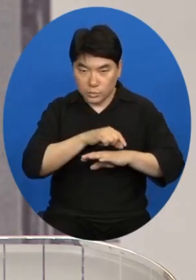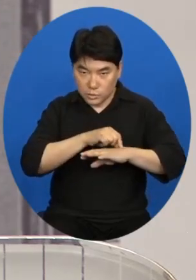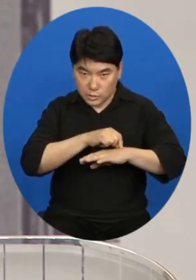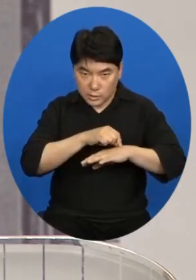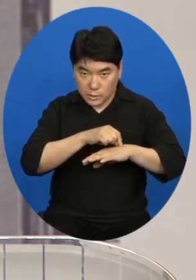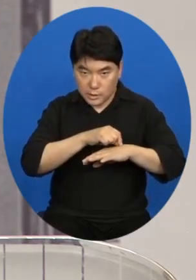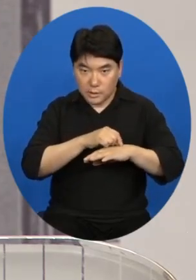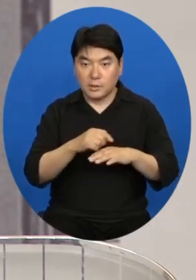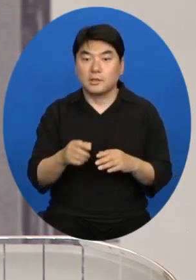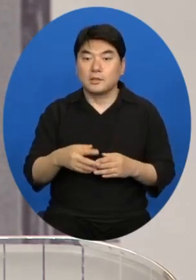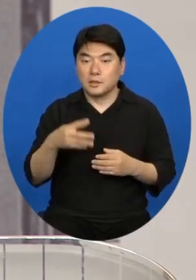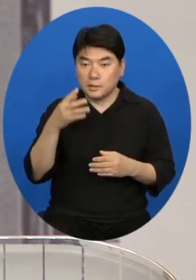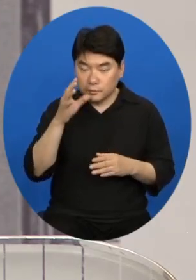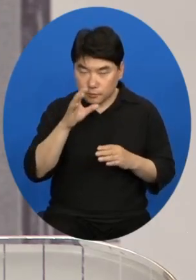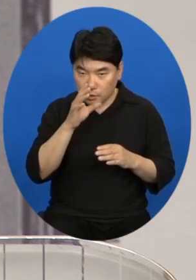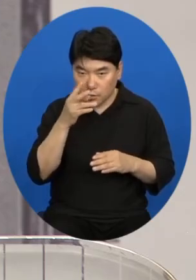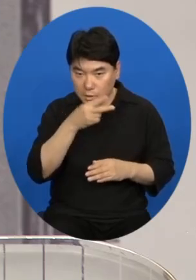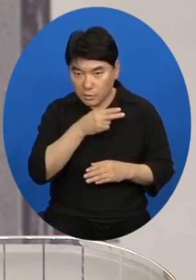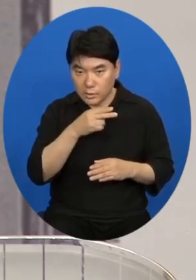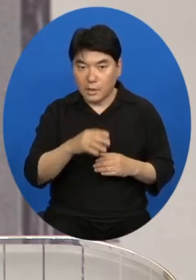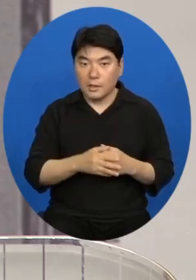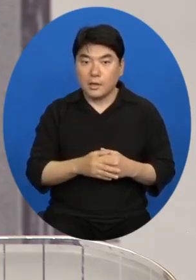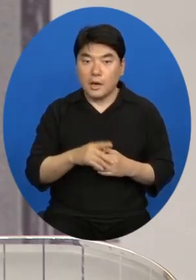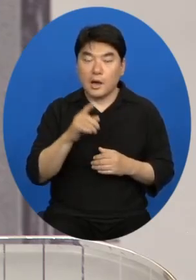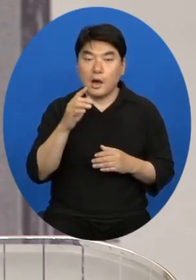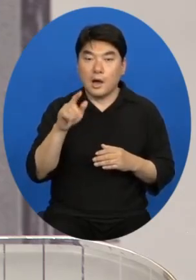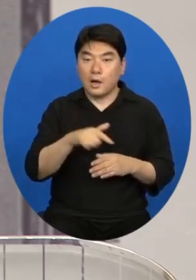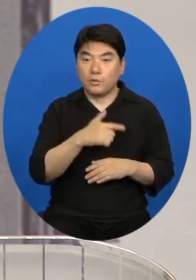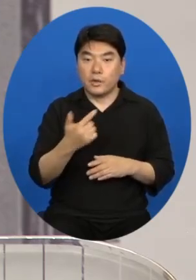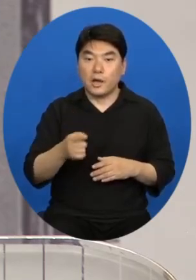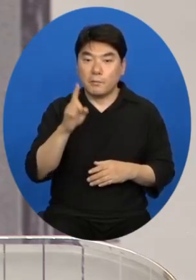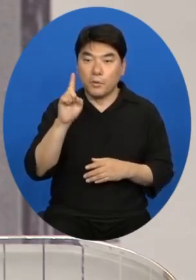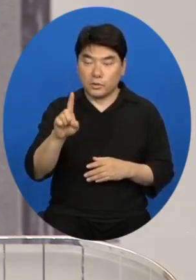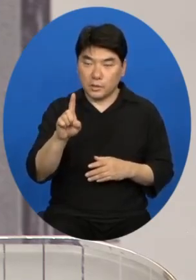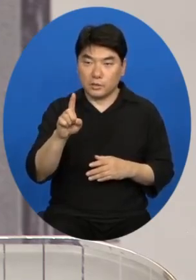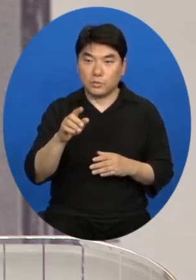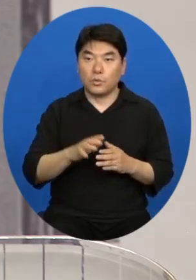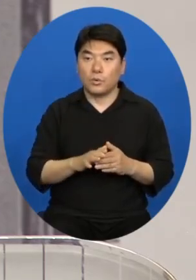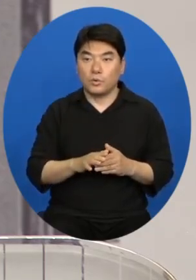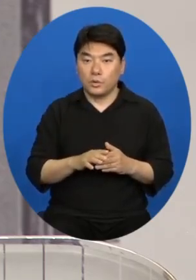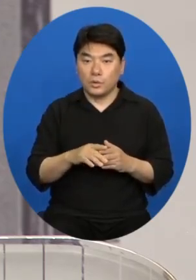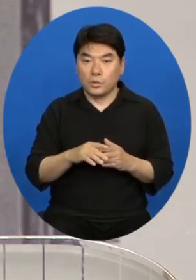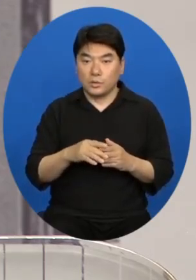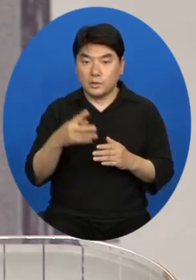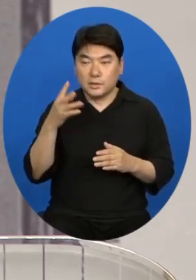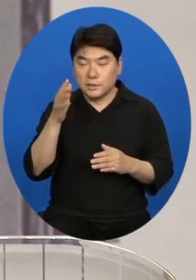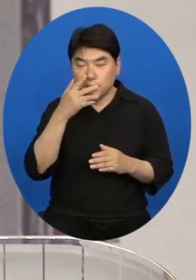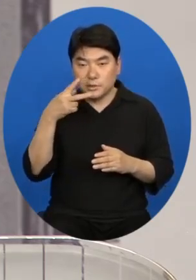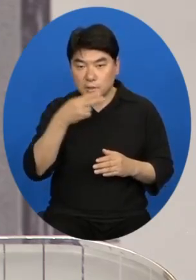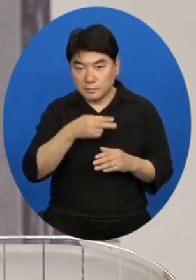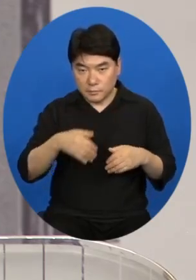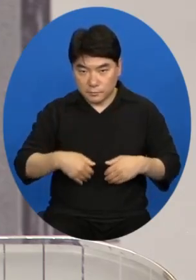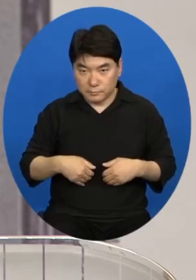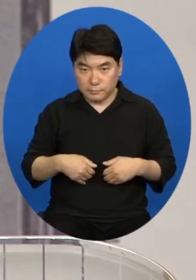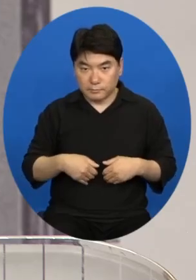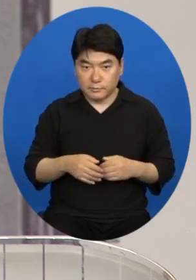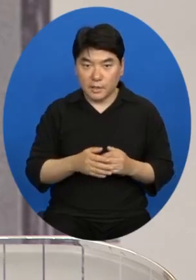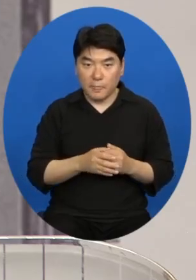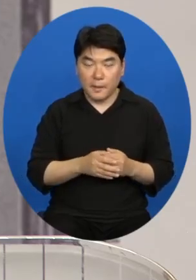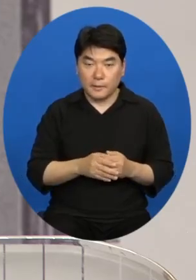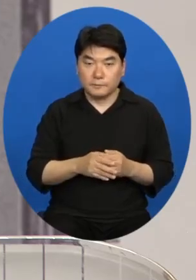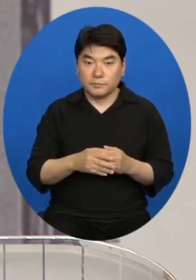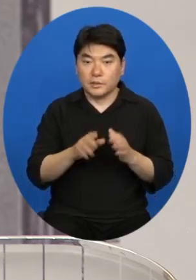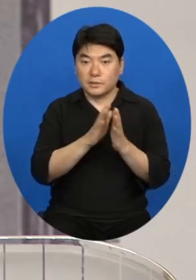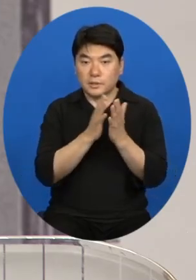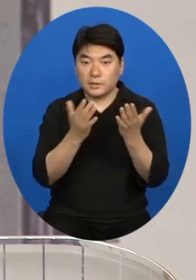금식을 하고 하나님께 기도하는 거예요. 저희가 교회에서 이제 가이드를 마련해서 드릴 겁니다. 매일 어떤 말씀으로 묵상을 해야